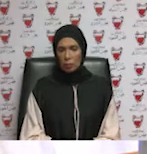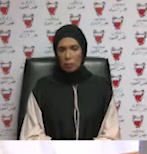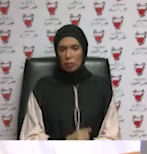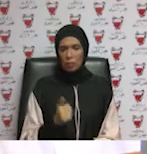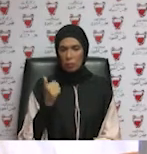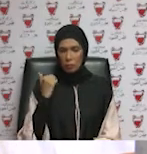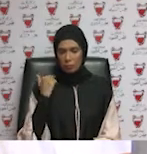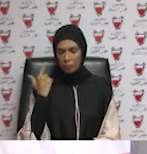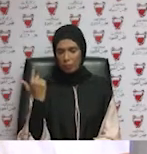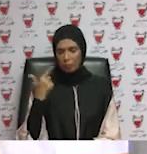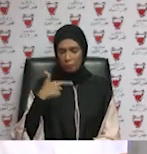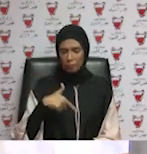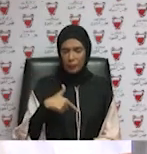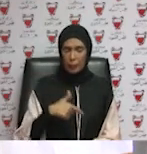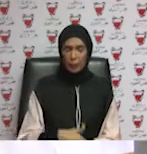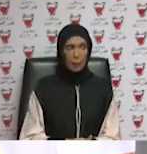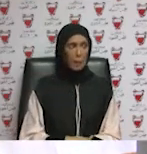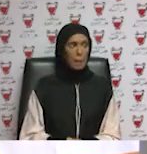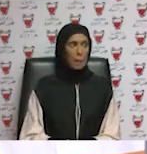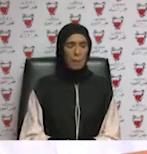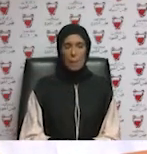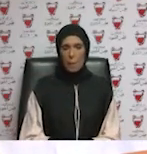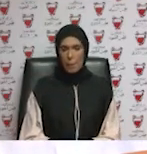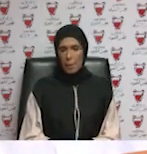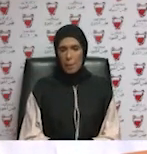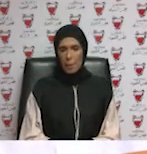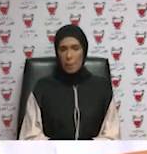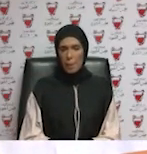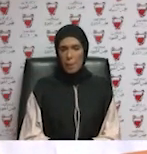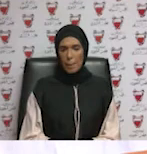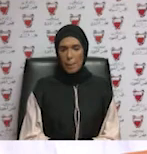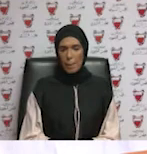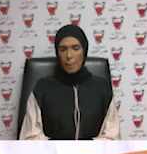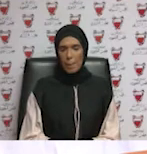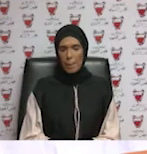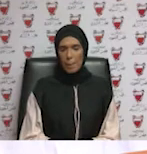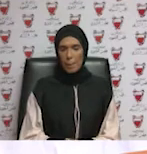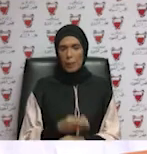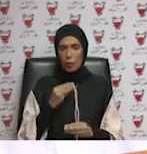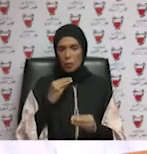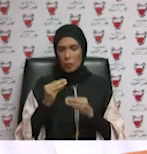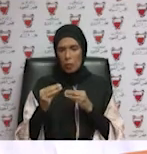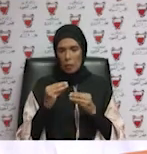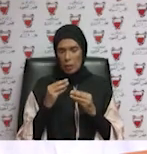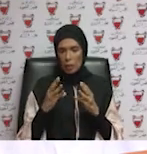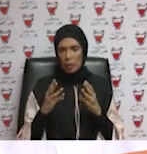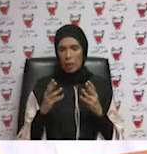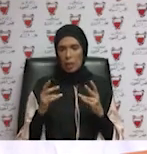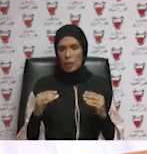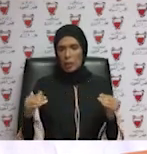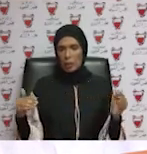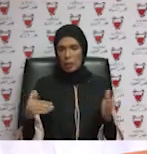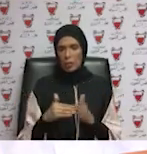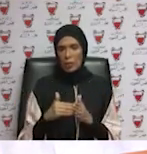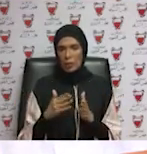المنتهية في 2017. فعلا عندها حق لما تكلم وتقول والله إحنا اليوم نناقش هذا الحساب الختامي، وإحنا